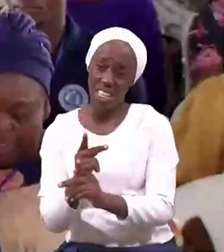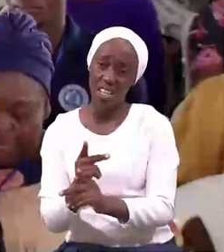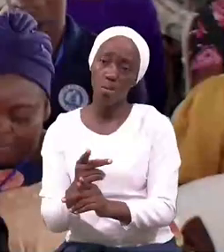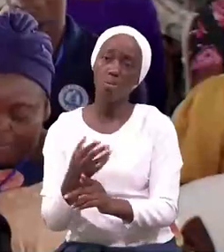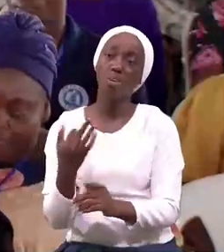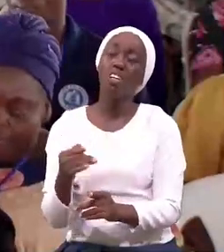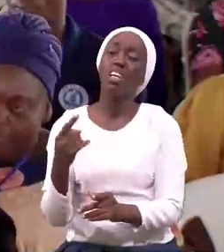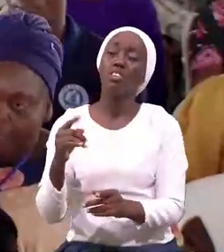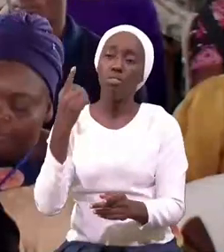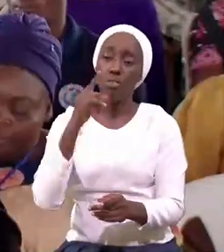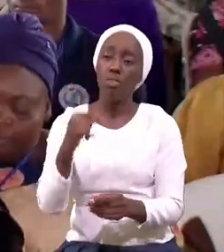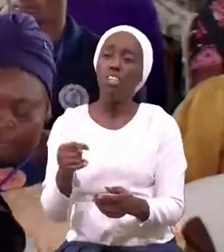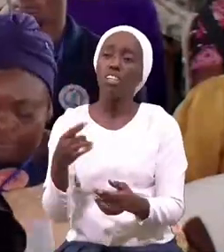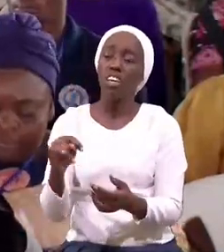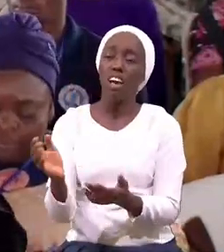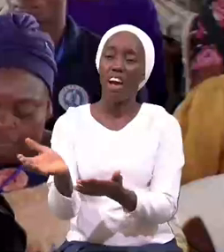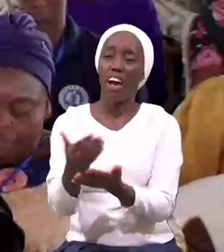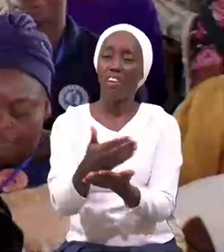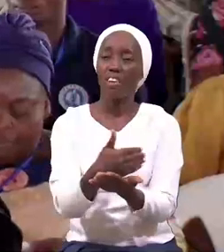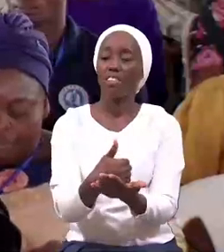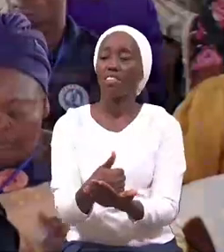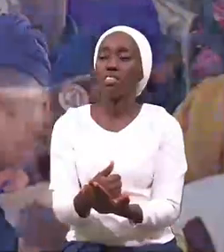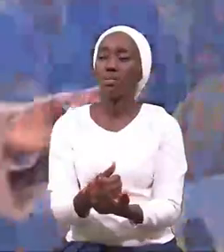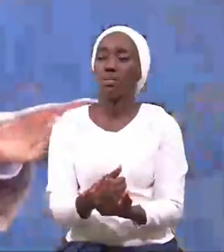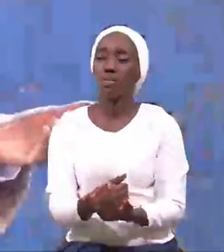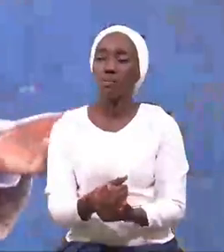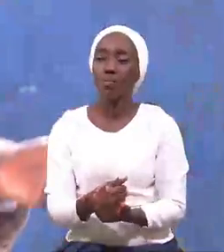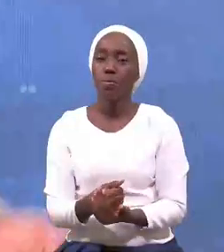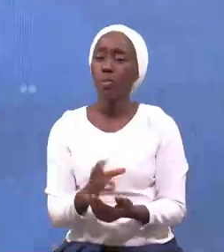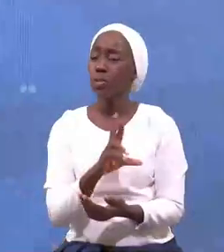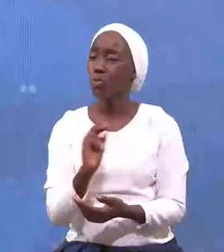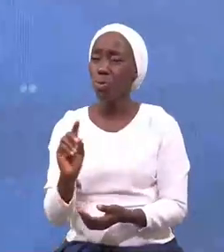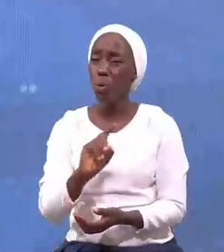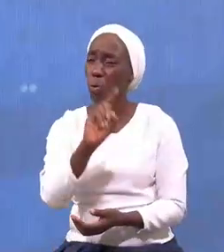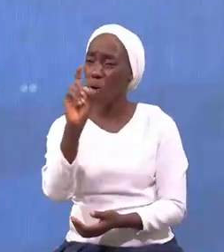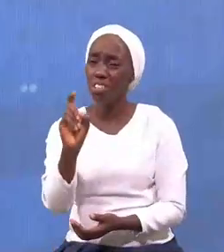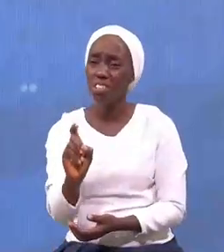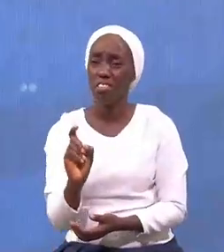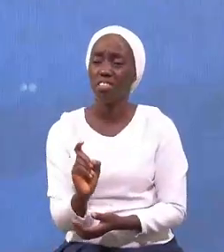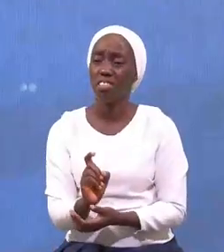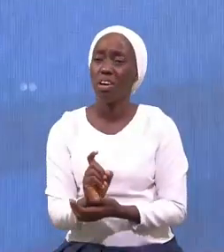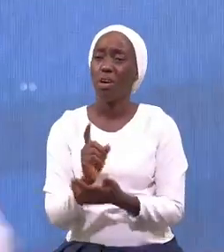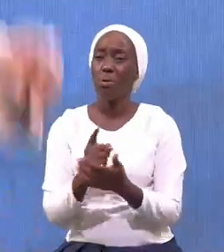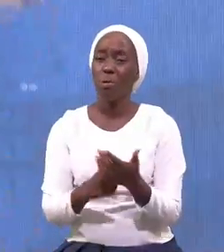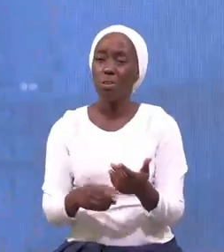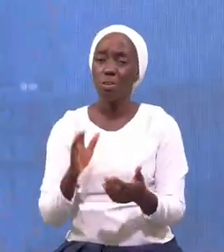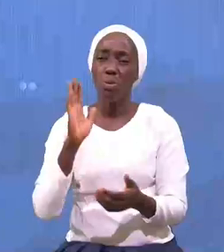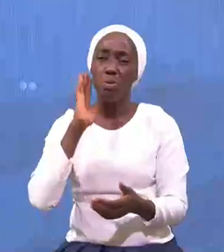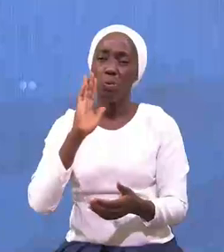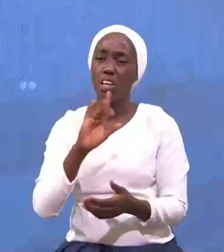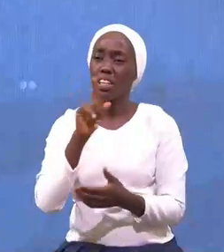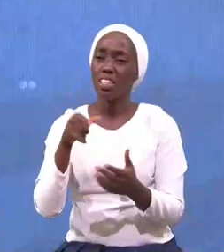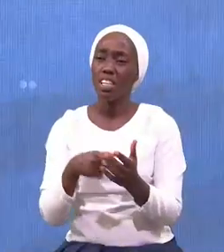Le Seigneur l'a réservé pour toi cette semaine destinée à la moisson. Pas de questionnement. Et qu'est-ce que l'autre lui